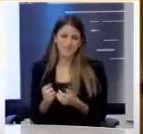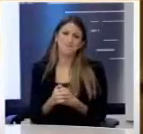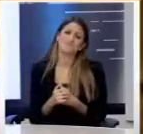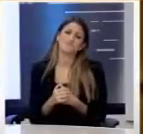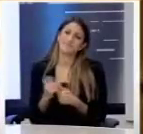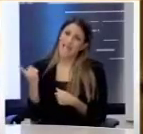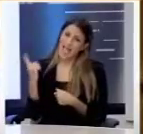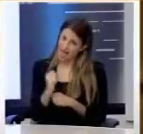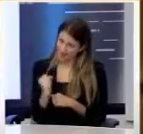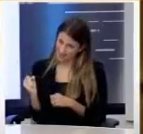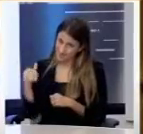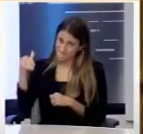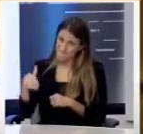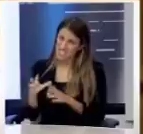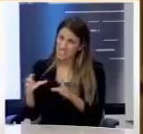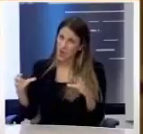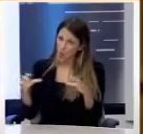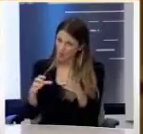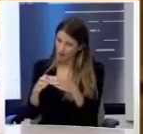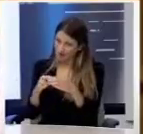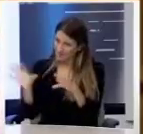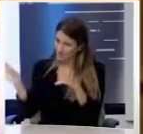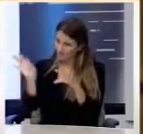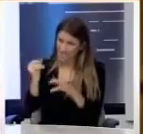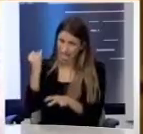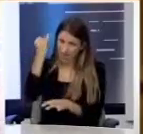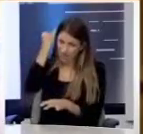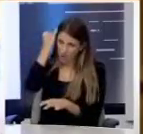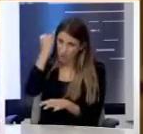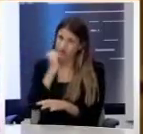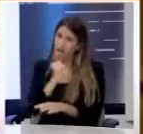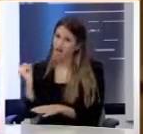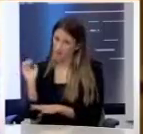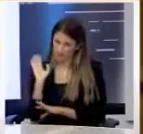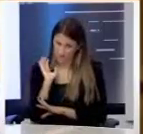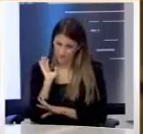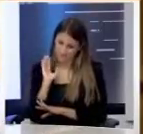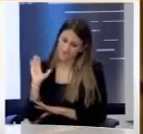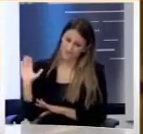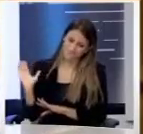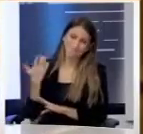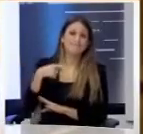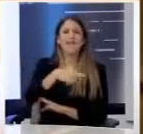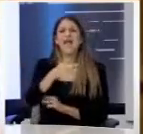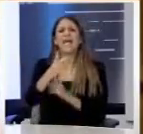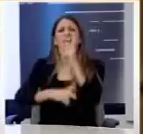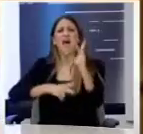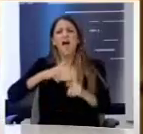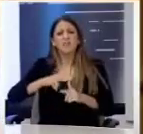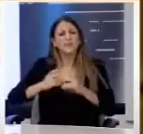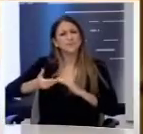άλλοι είναι ακροδεξιοί, μέσα στο κόμμα σας, τους έχετε αντιπρόεδρους. Που τους κατηγορείτε ότι είναι